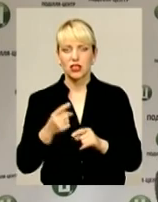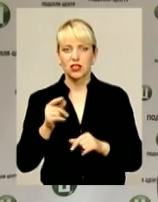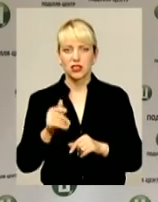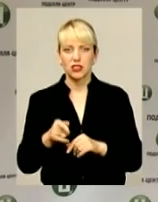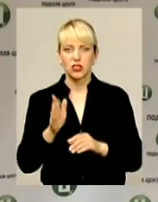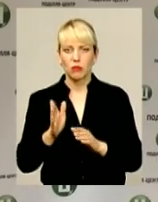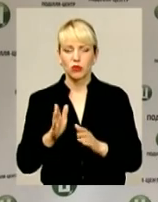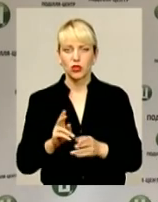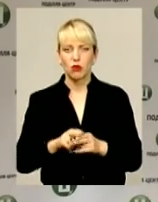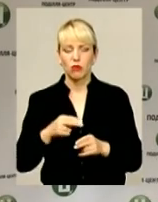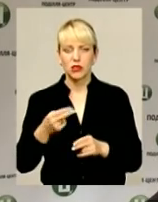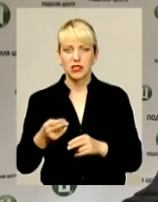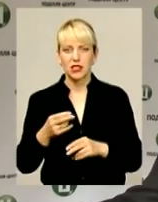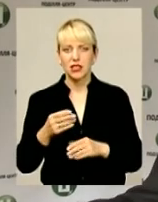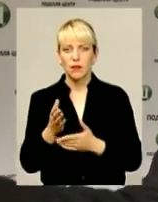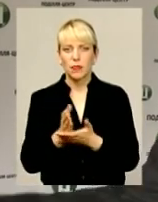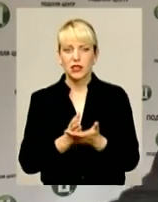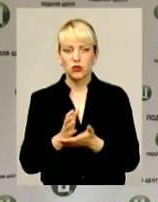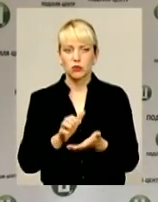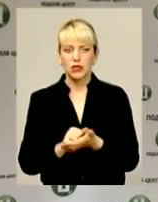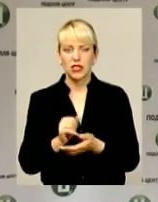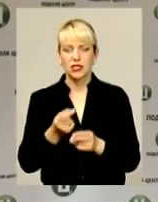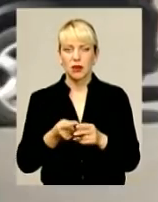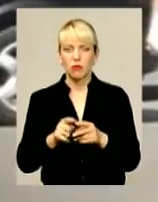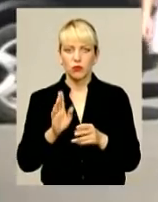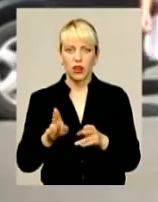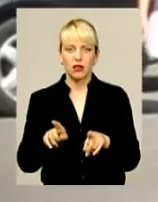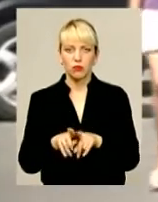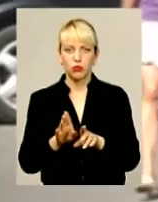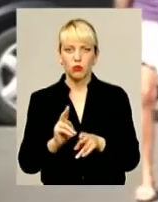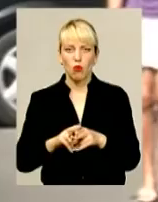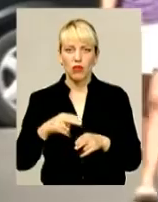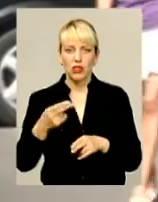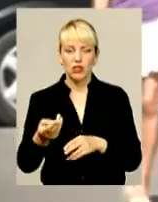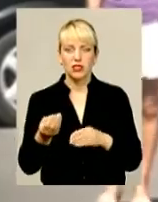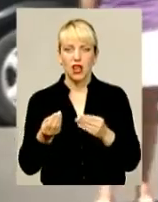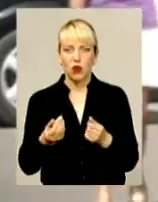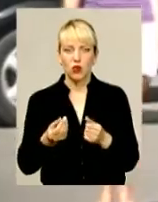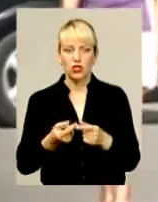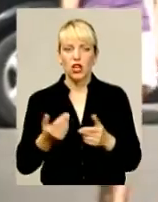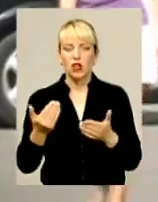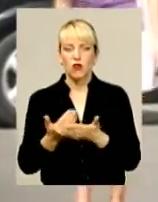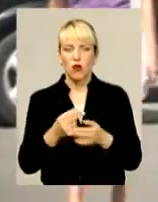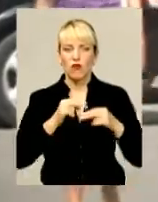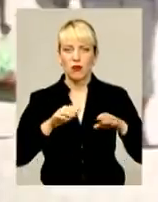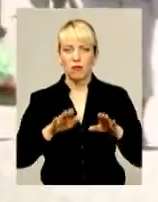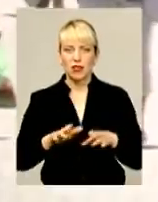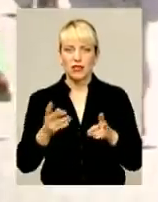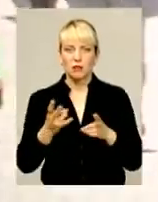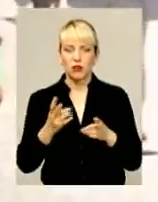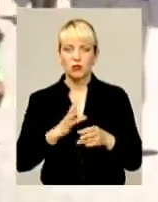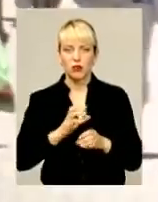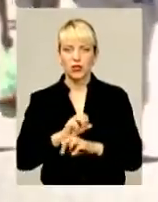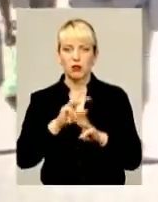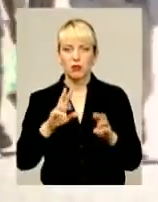компенсація служби зайнятості роботодавців, повернення коштів таким чином. Нове робоче місце учаснику АТО роботодавець має забезпечити